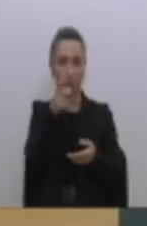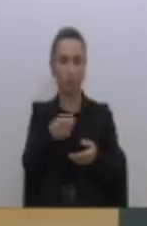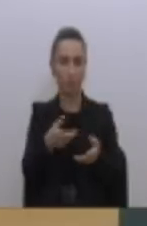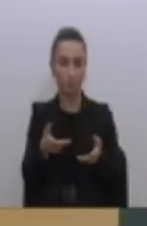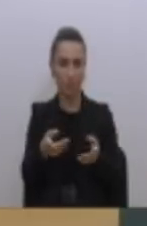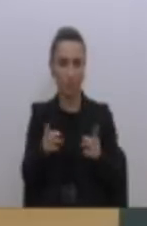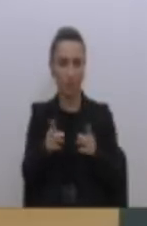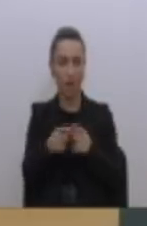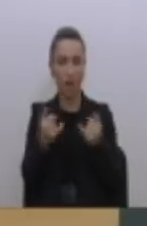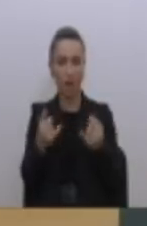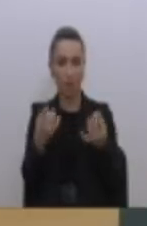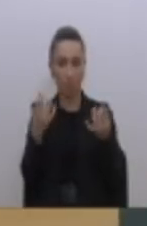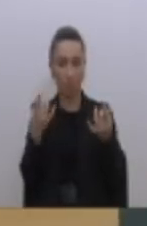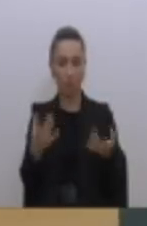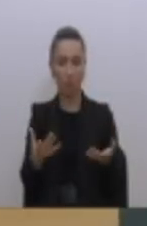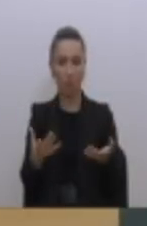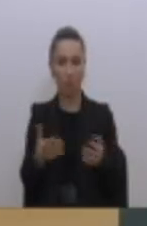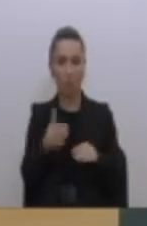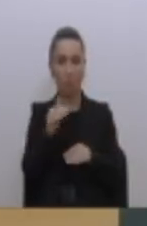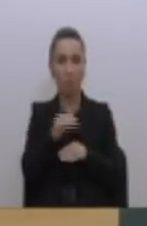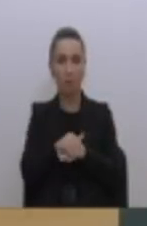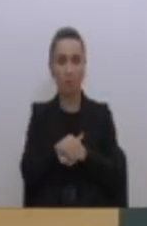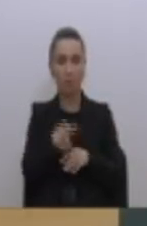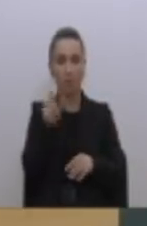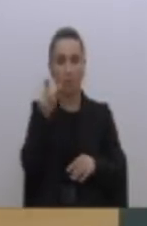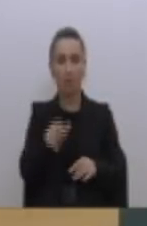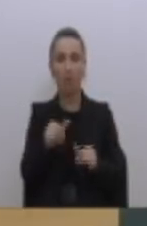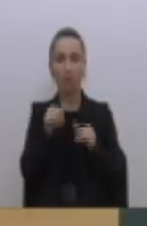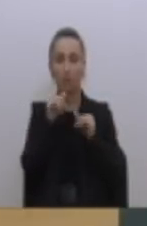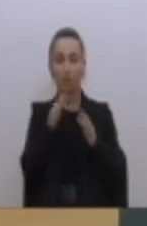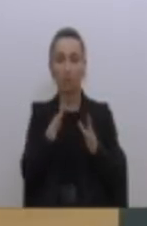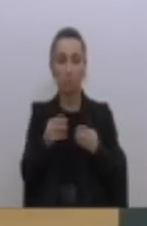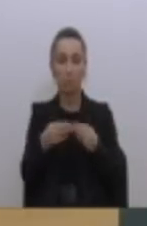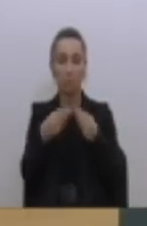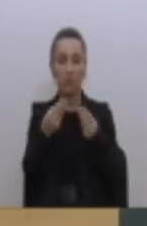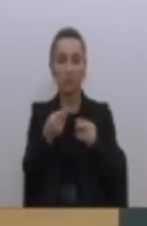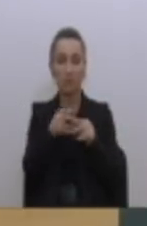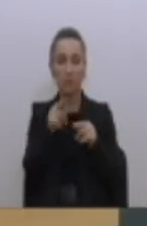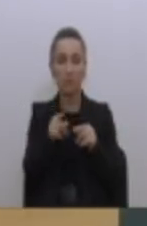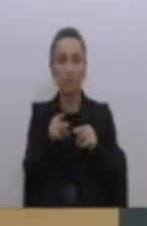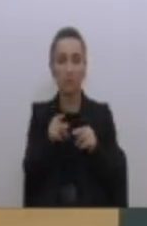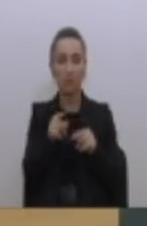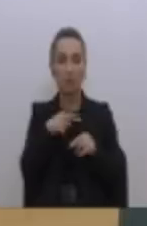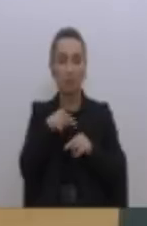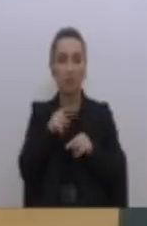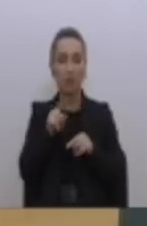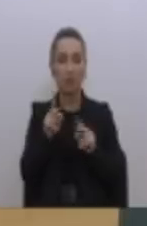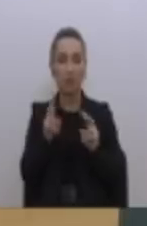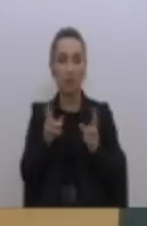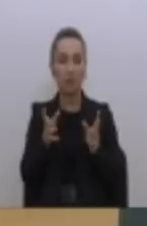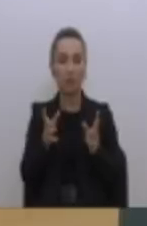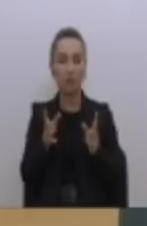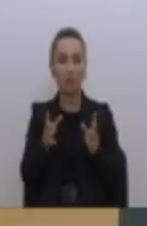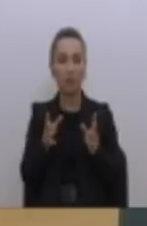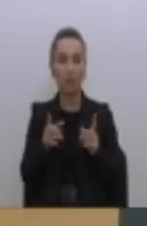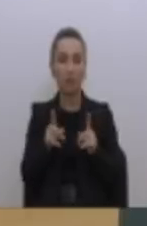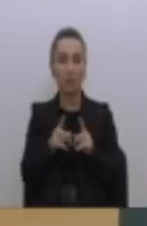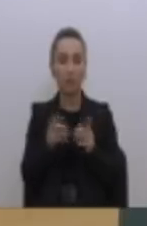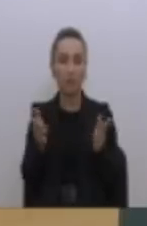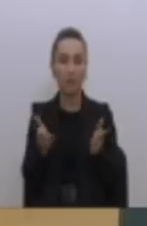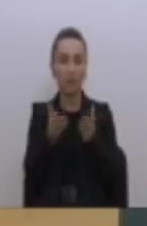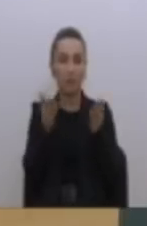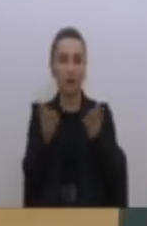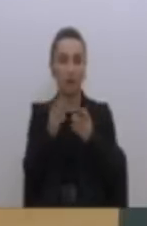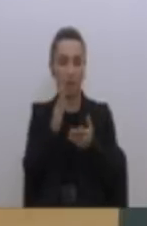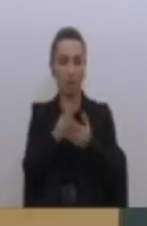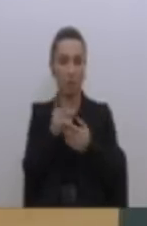და ეხლა უბრალოდ ფაქტობრივად ადამიანებს თითქოს მიეცათ იმისი მორალური რაღაცნაირი ლეგიტიმაცია თუ